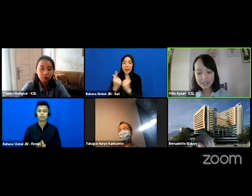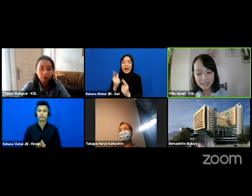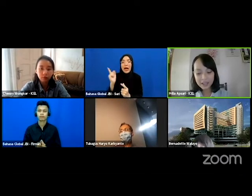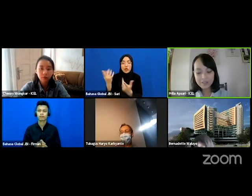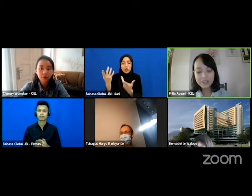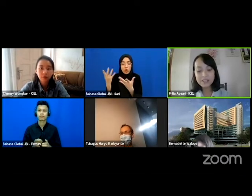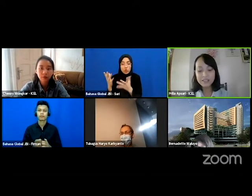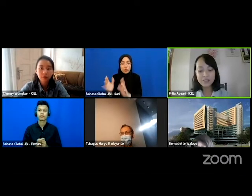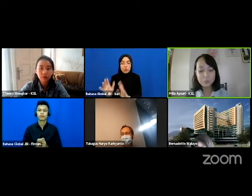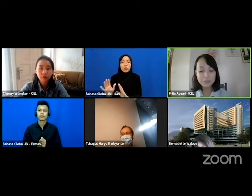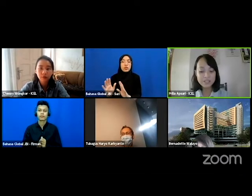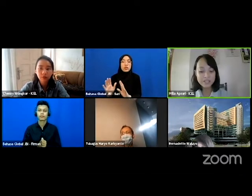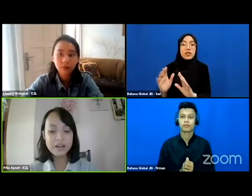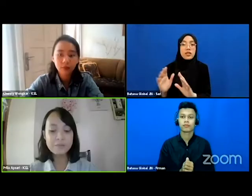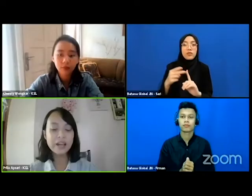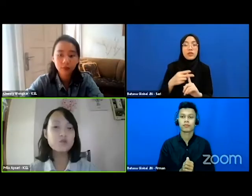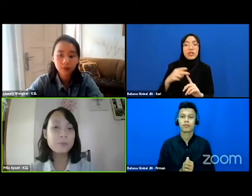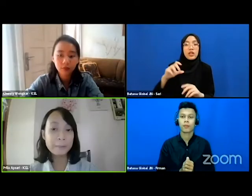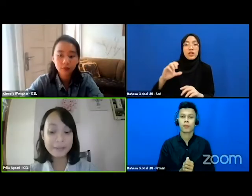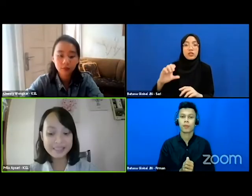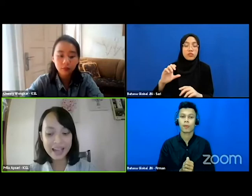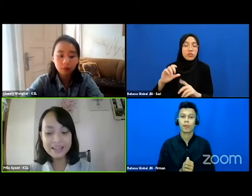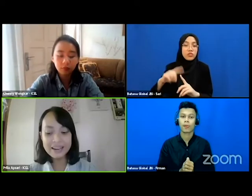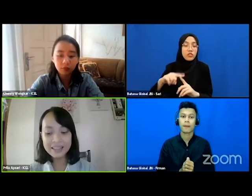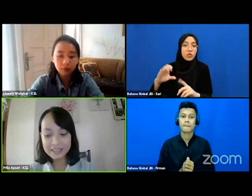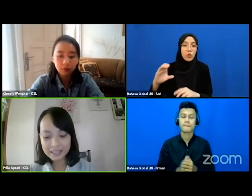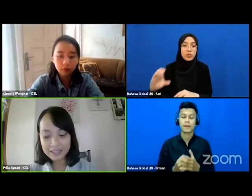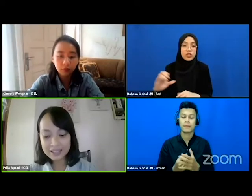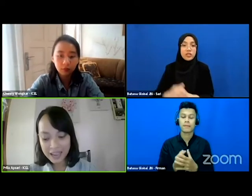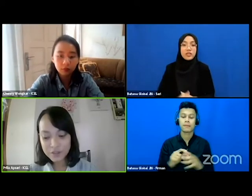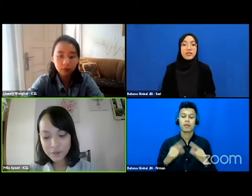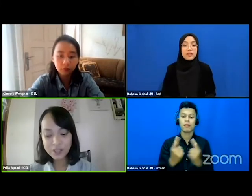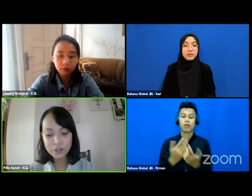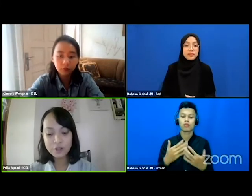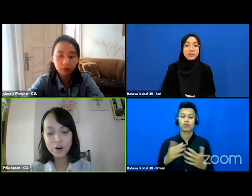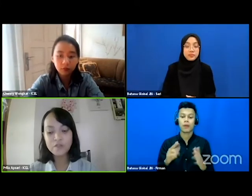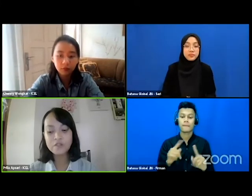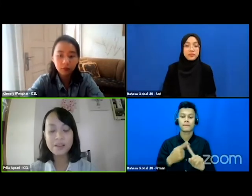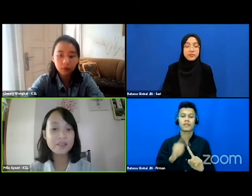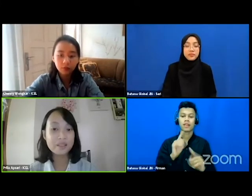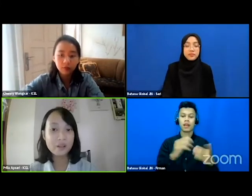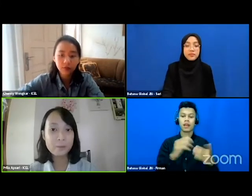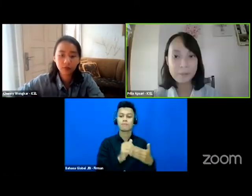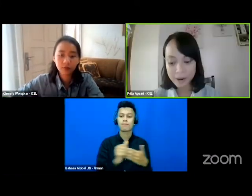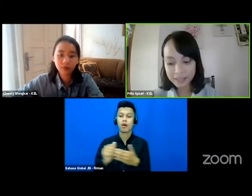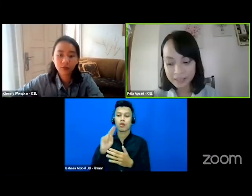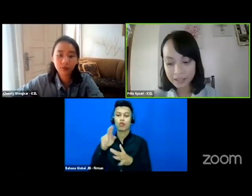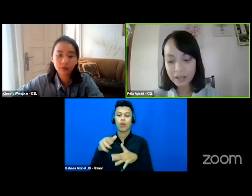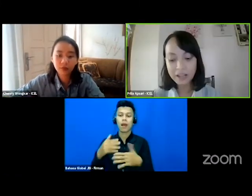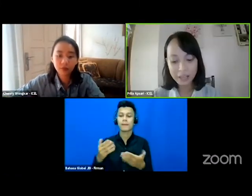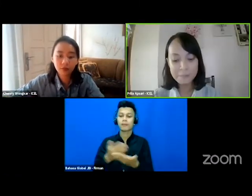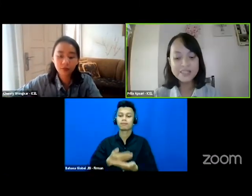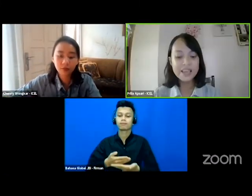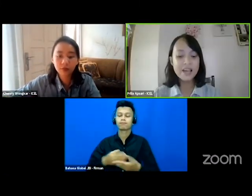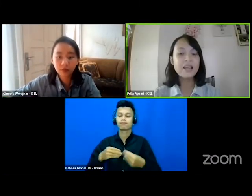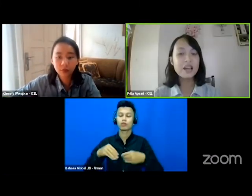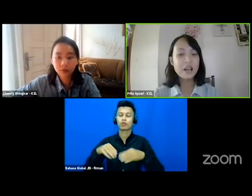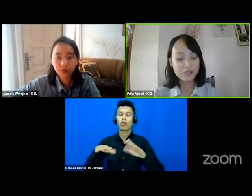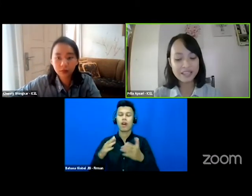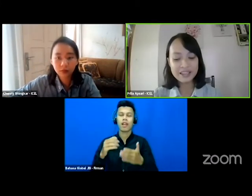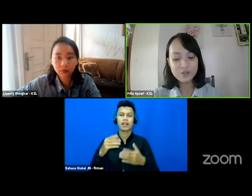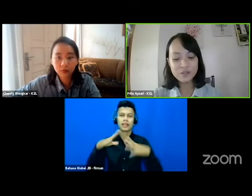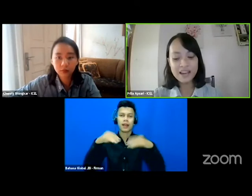yakni Federal trade commission dan mereka juga menerbitkan gytu achfa Menthol marketing plans